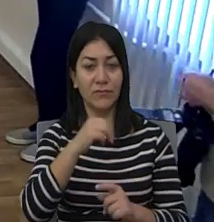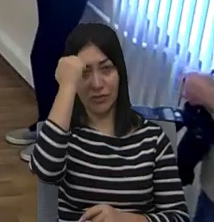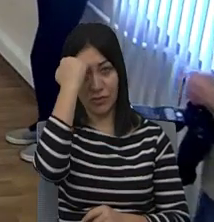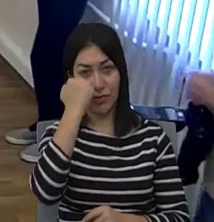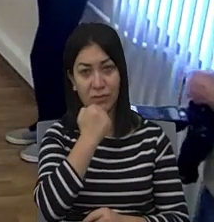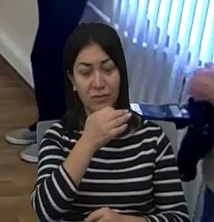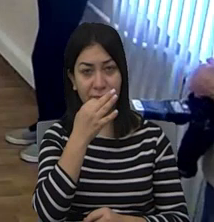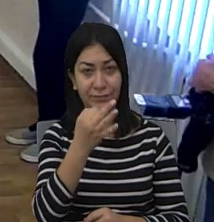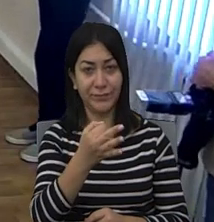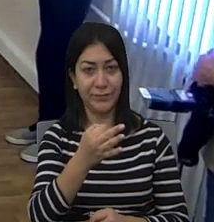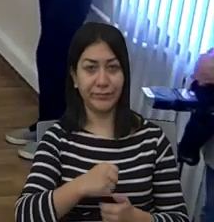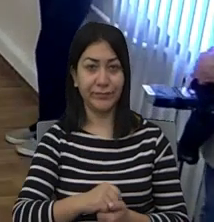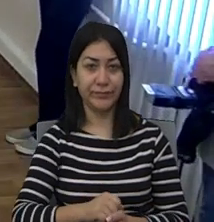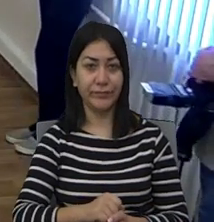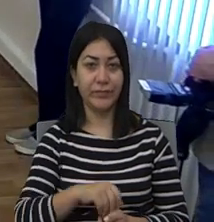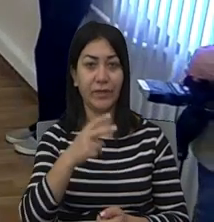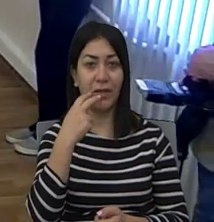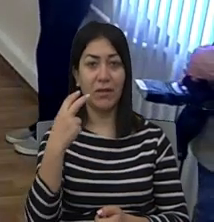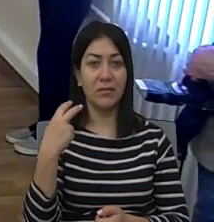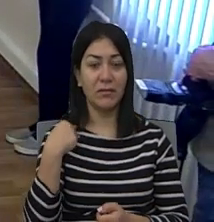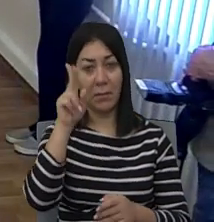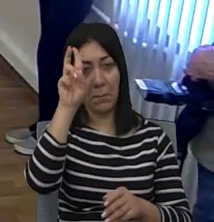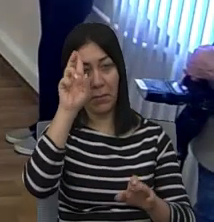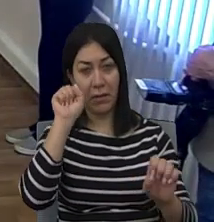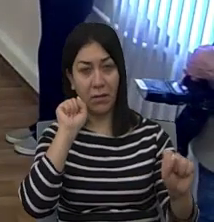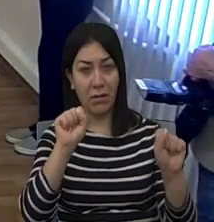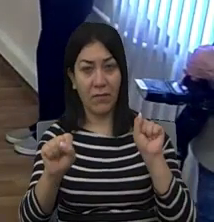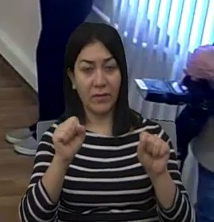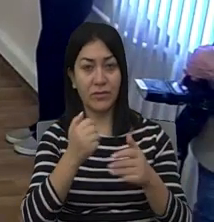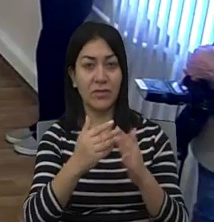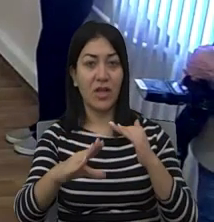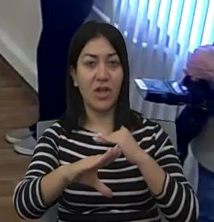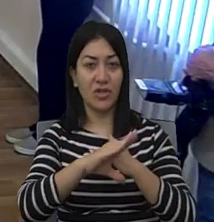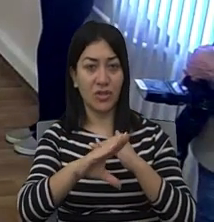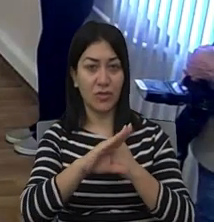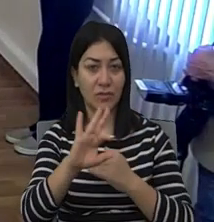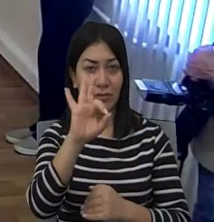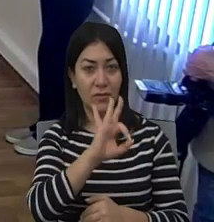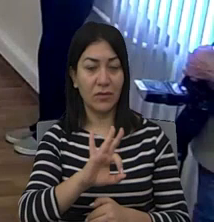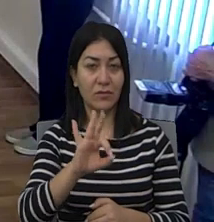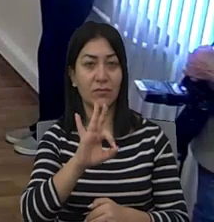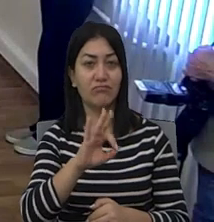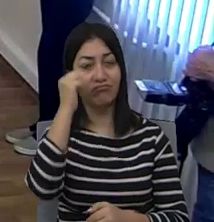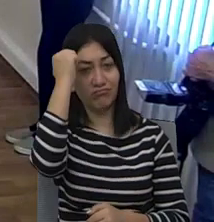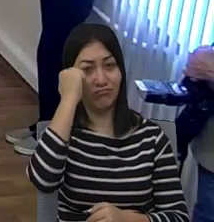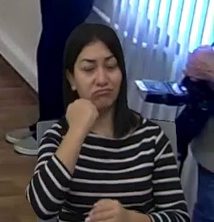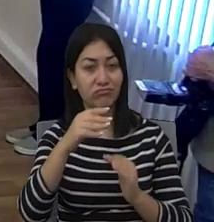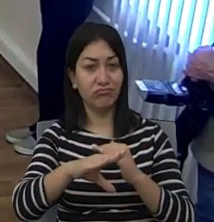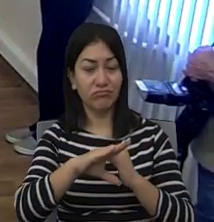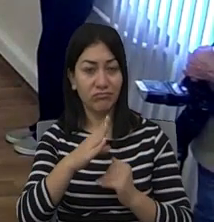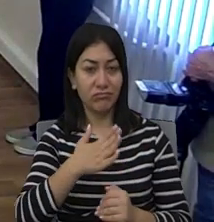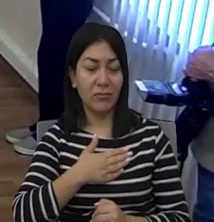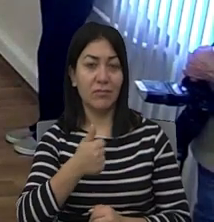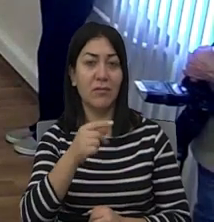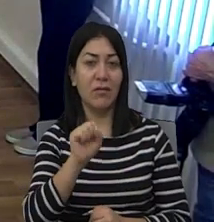շնորհակալություն հայտնել Միացյալ Թագավորության կառավարությանը իրենց աջակցության համար, որի շնորհիվ մենք քաղաքացիական